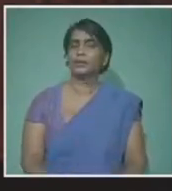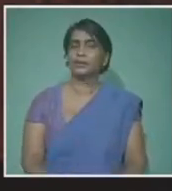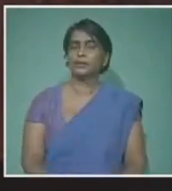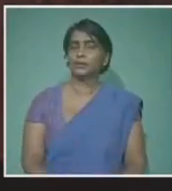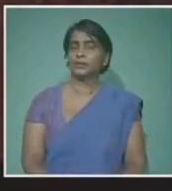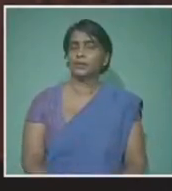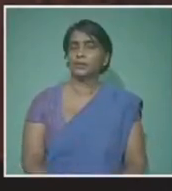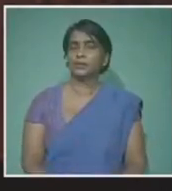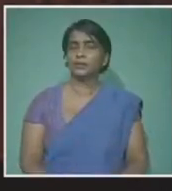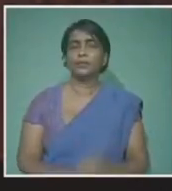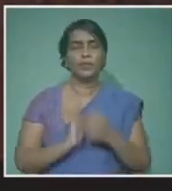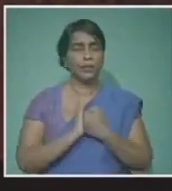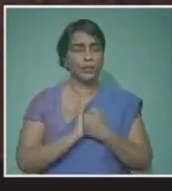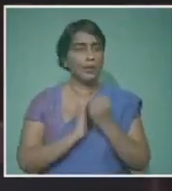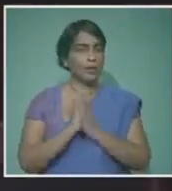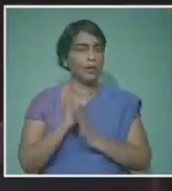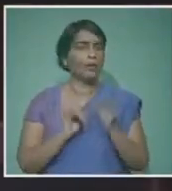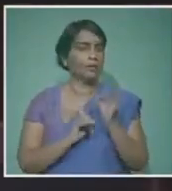ගරු ඇමතුමා